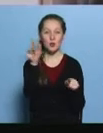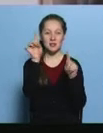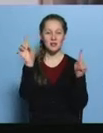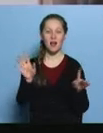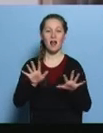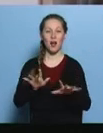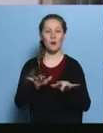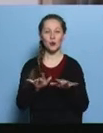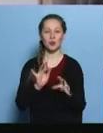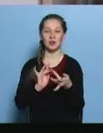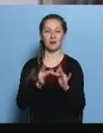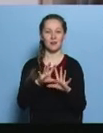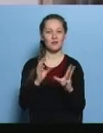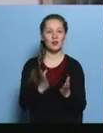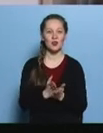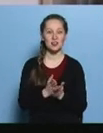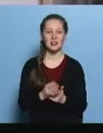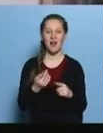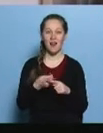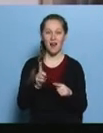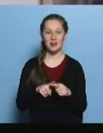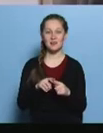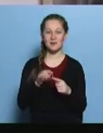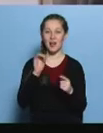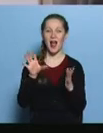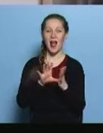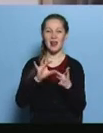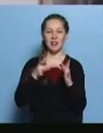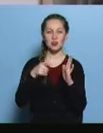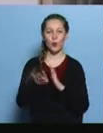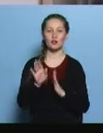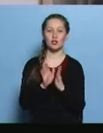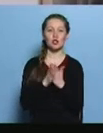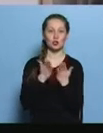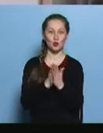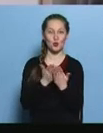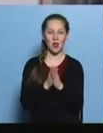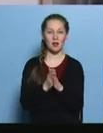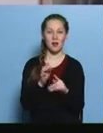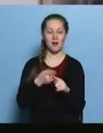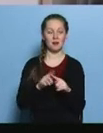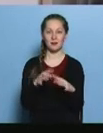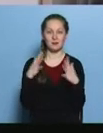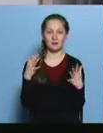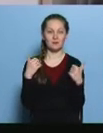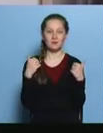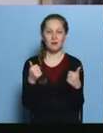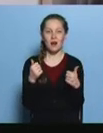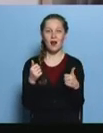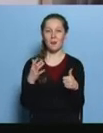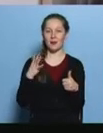компьютер, интернет. Вот эти электронные журналы сейчас – это благодать. Потому что раньше приходилось учителю бежать